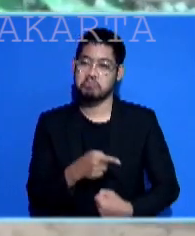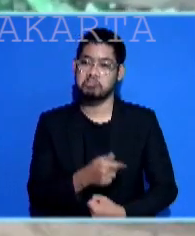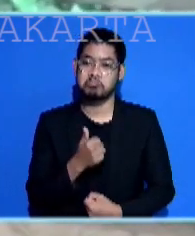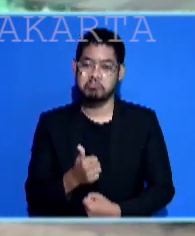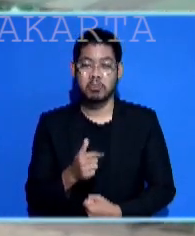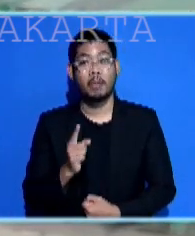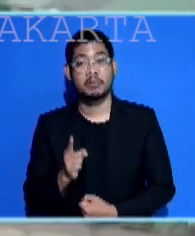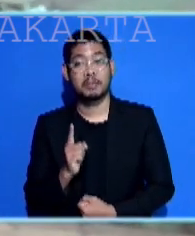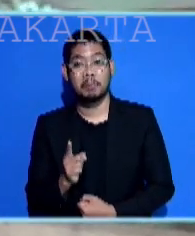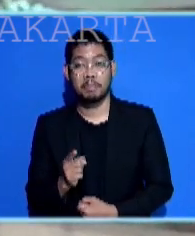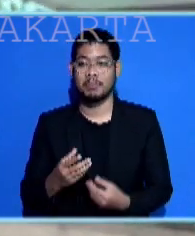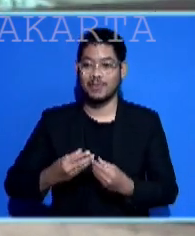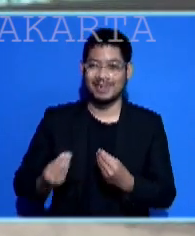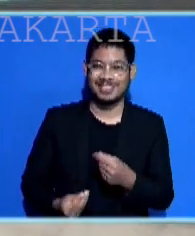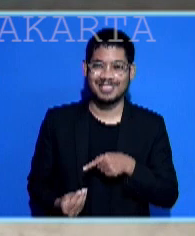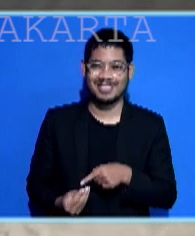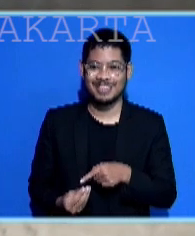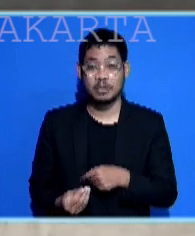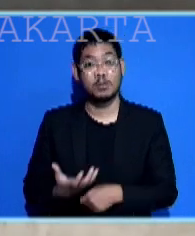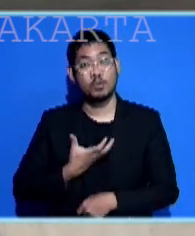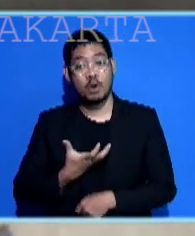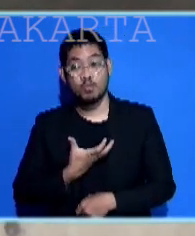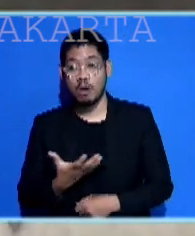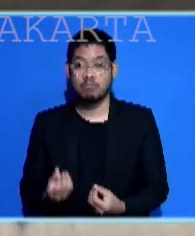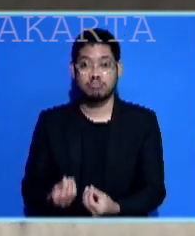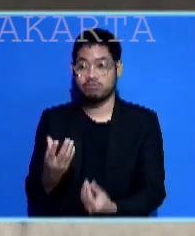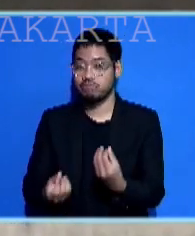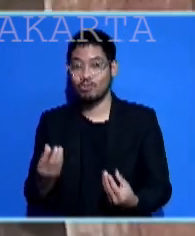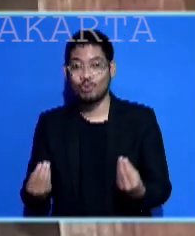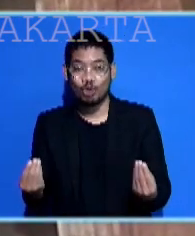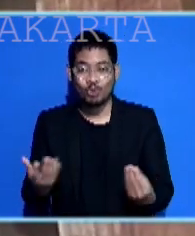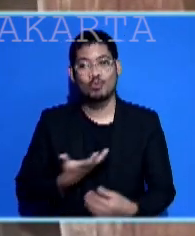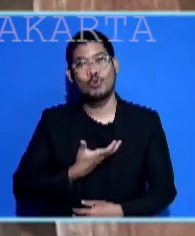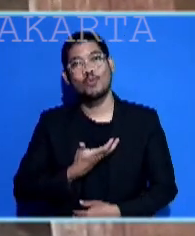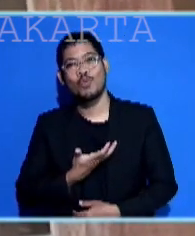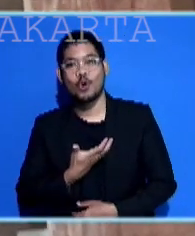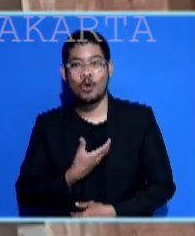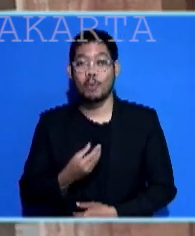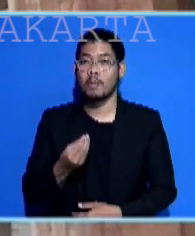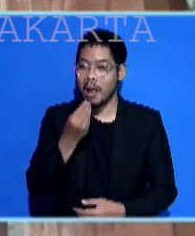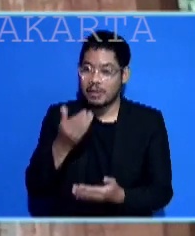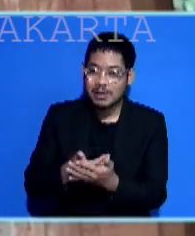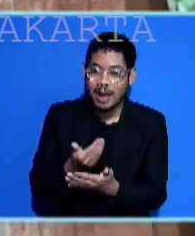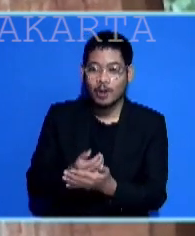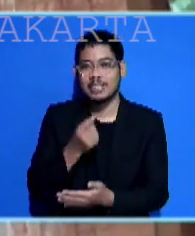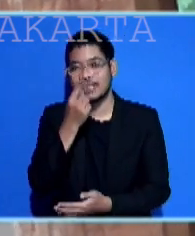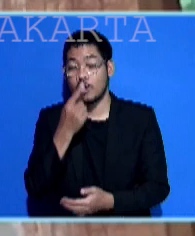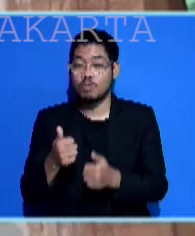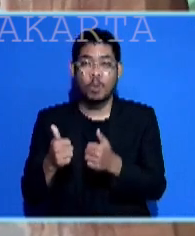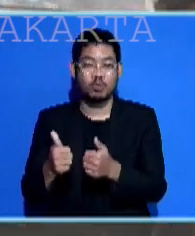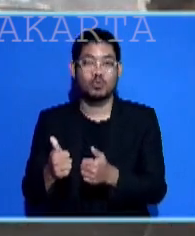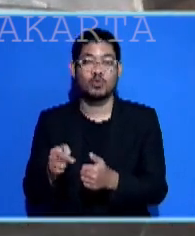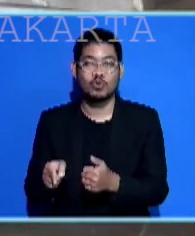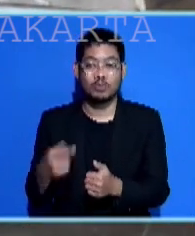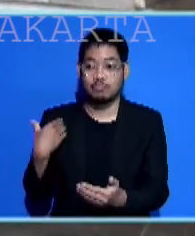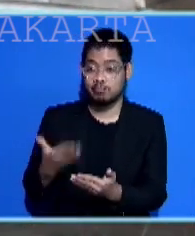kacang ingkangen suketu meniun pakan Rambanan supados SAG maksimal asilun